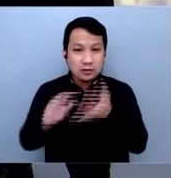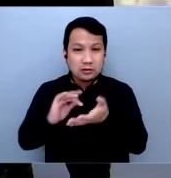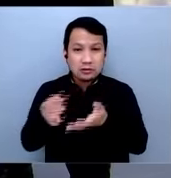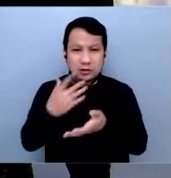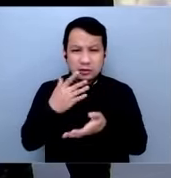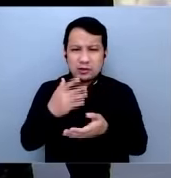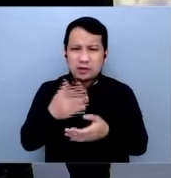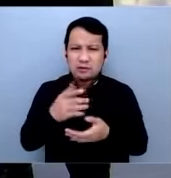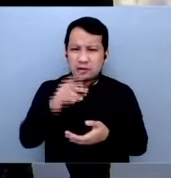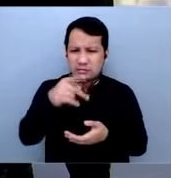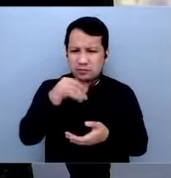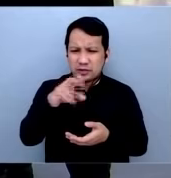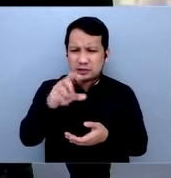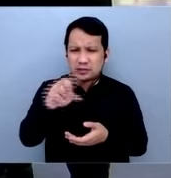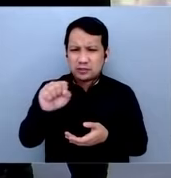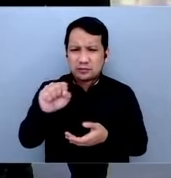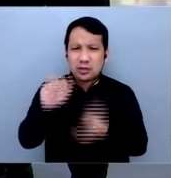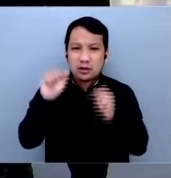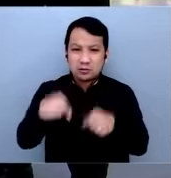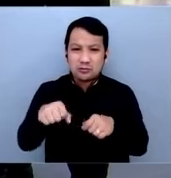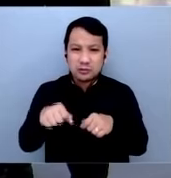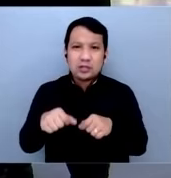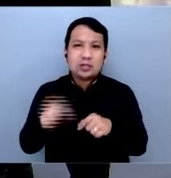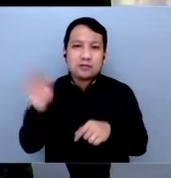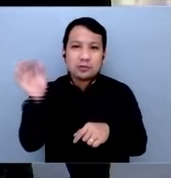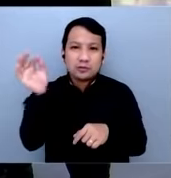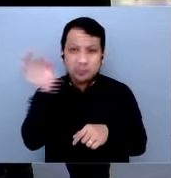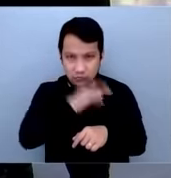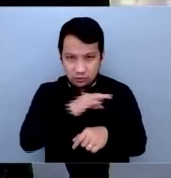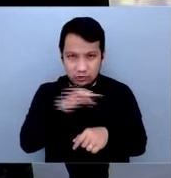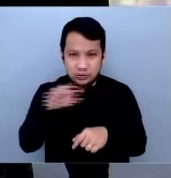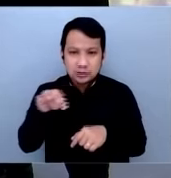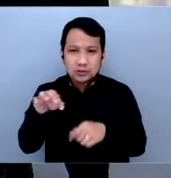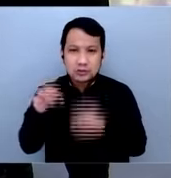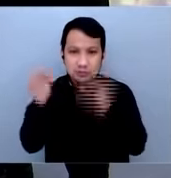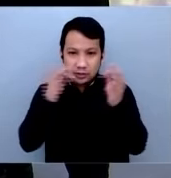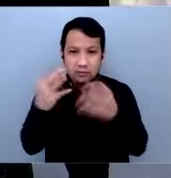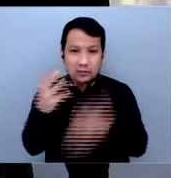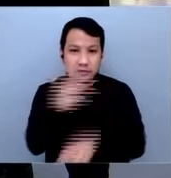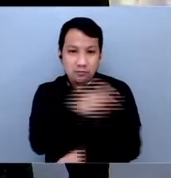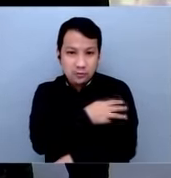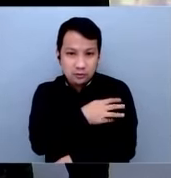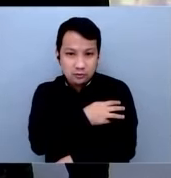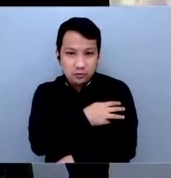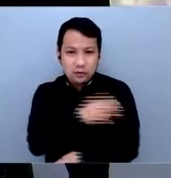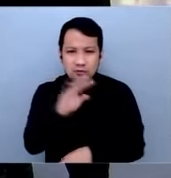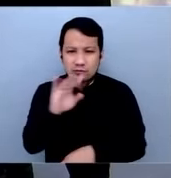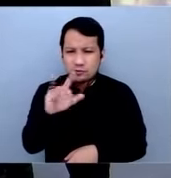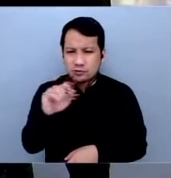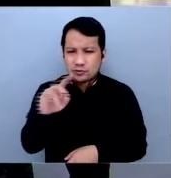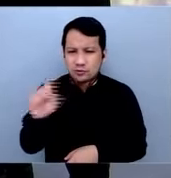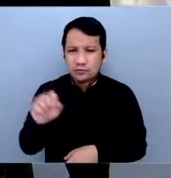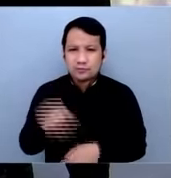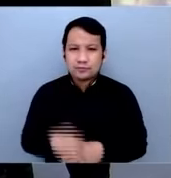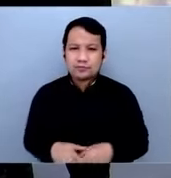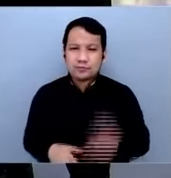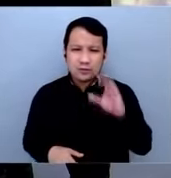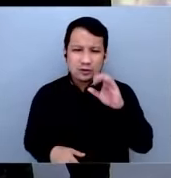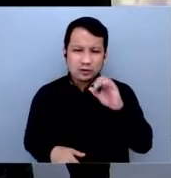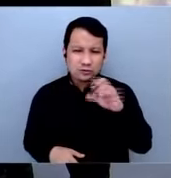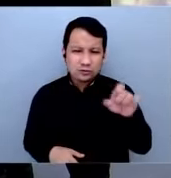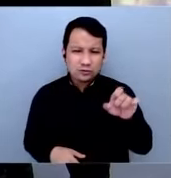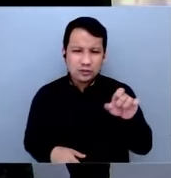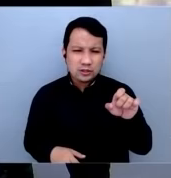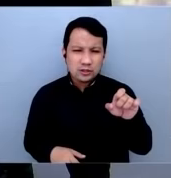parang paracetamol, maaaring mag-false positive sa marijuana or barbiturates. Ang cold medicine or mga